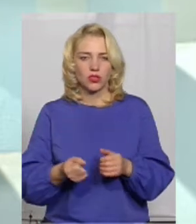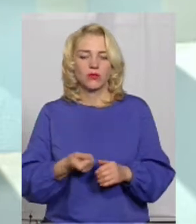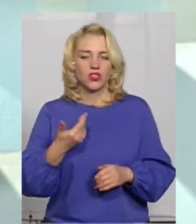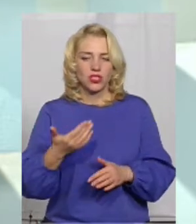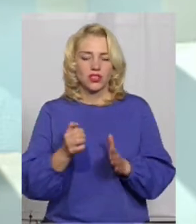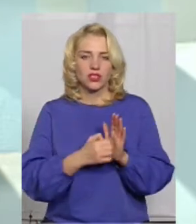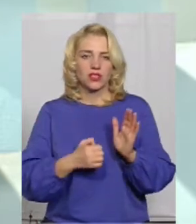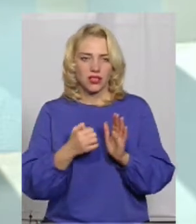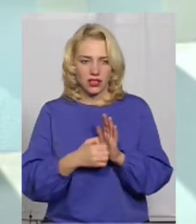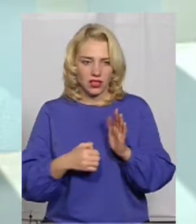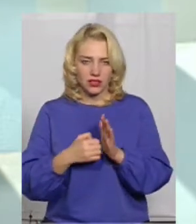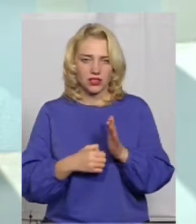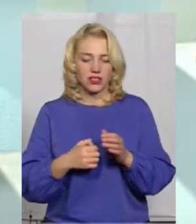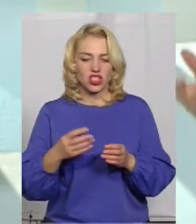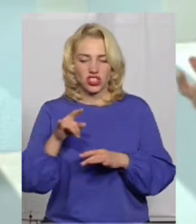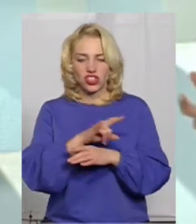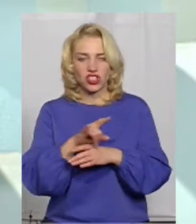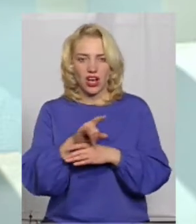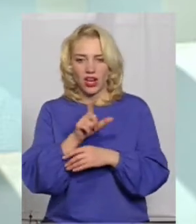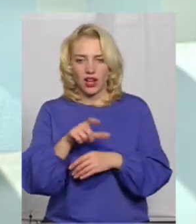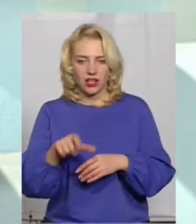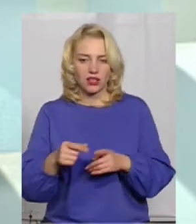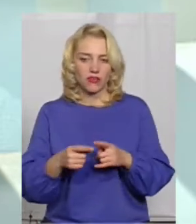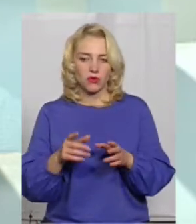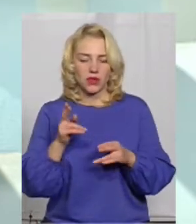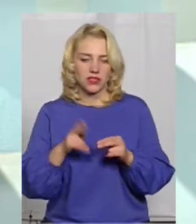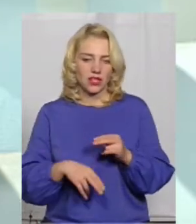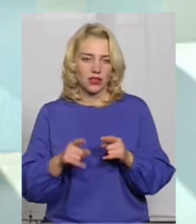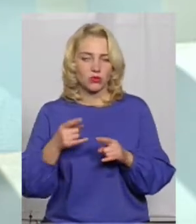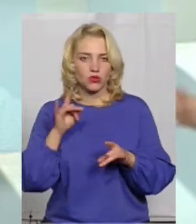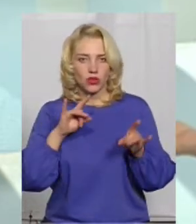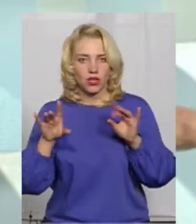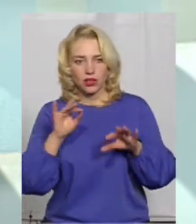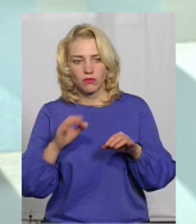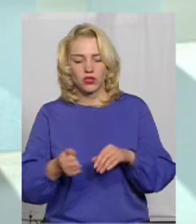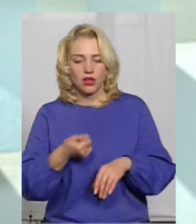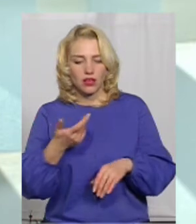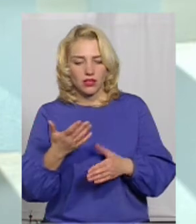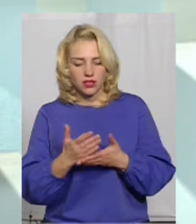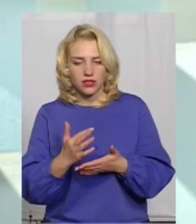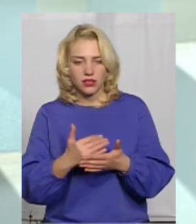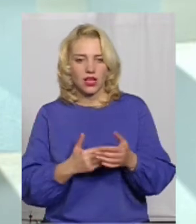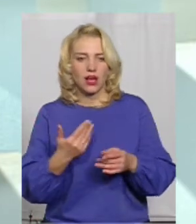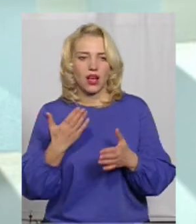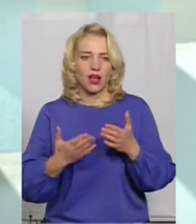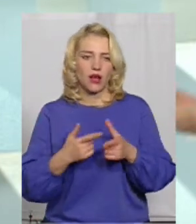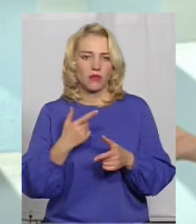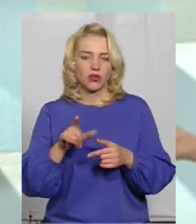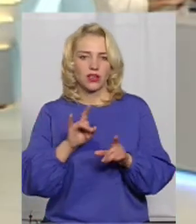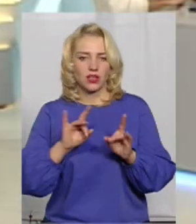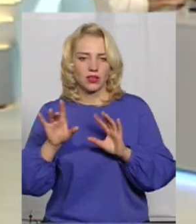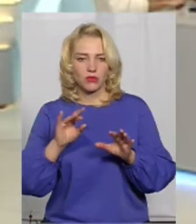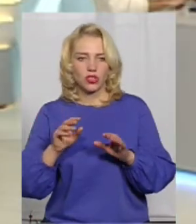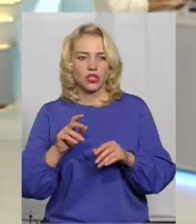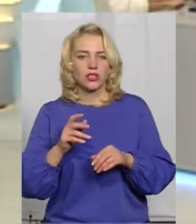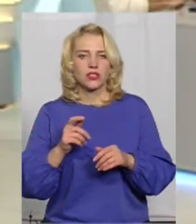шахраїв почали блогери переставати це рекламувати, тому що ти рекламуєш, кількість йде, або ти рекламуєш набір спонсорів